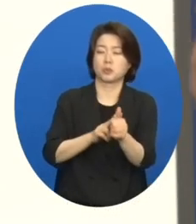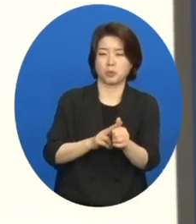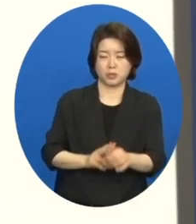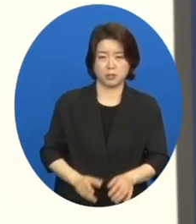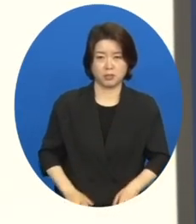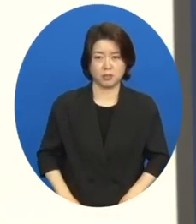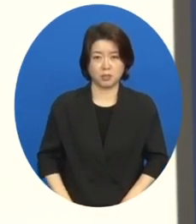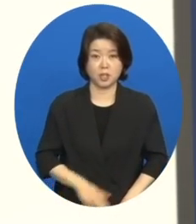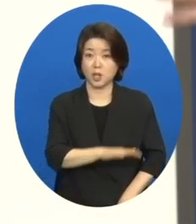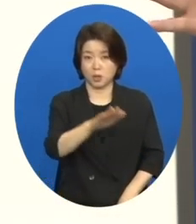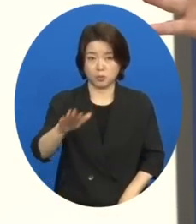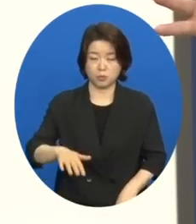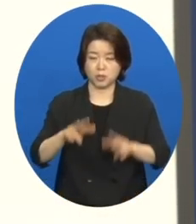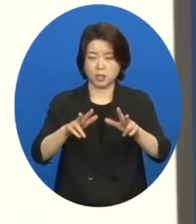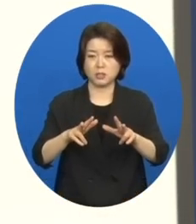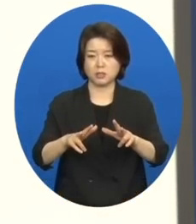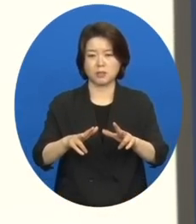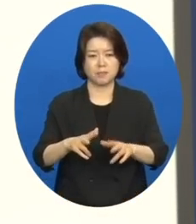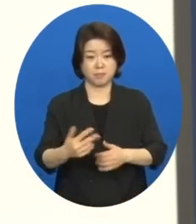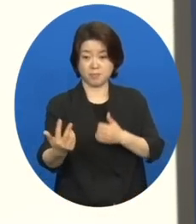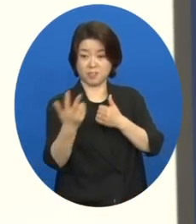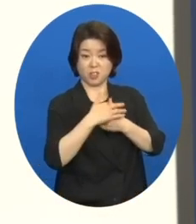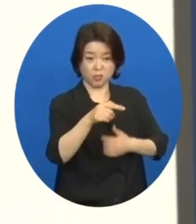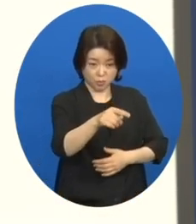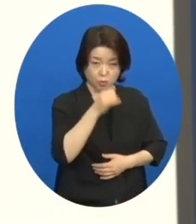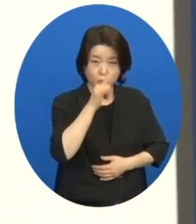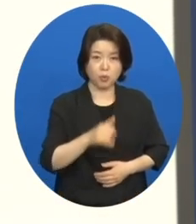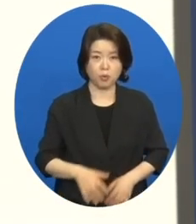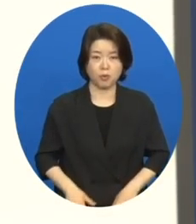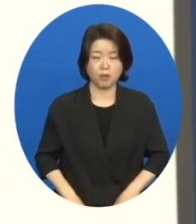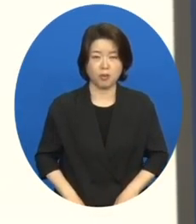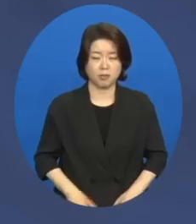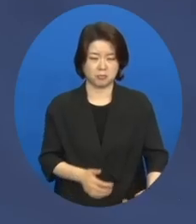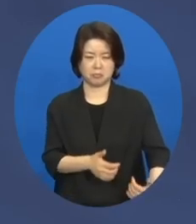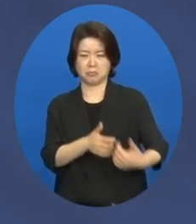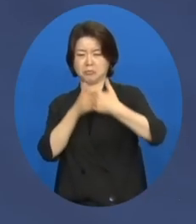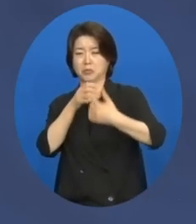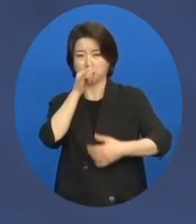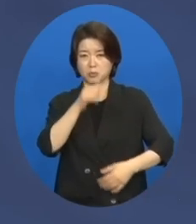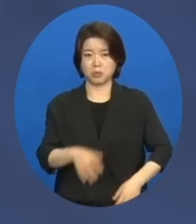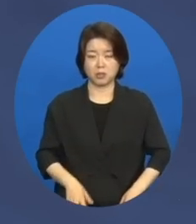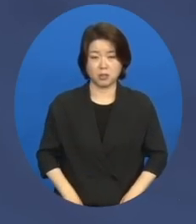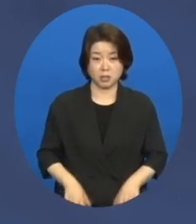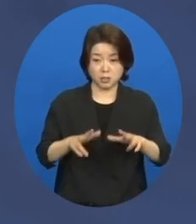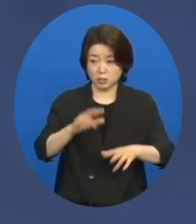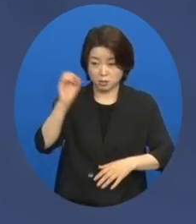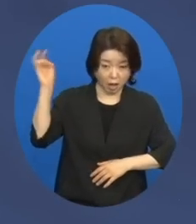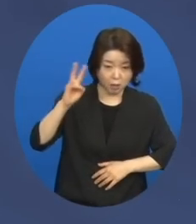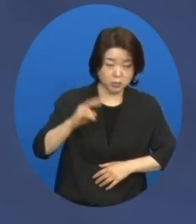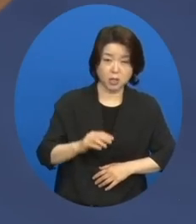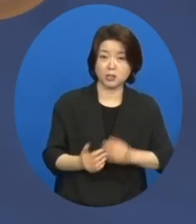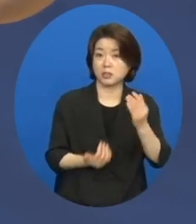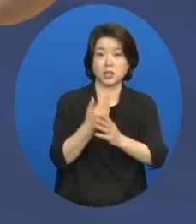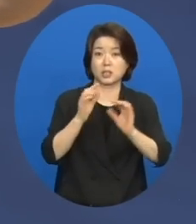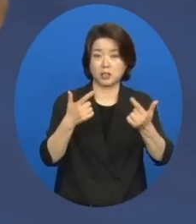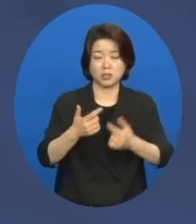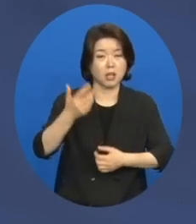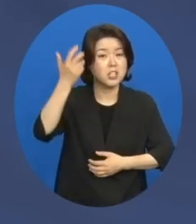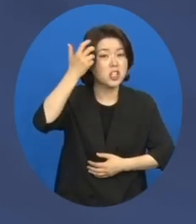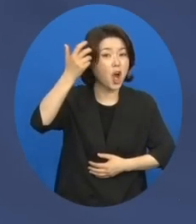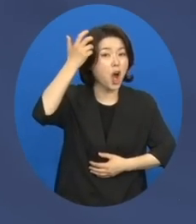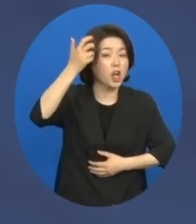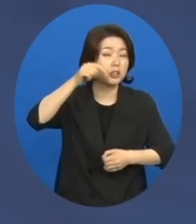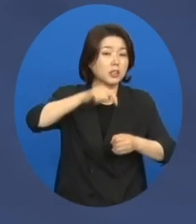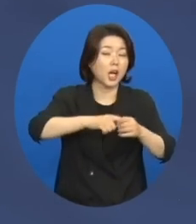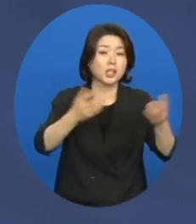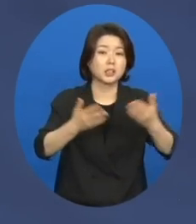지금 받고 있습니다. 이 도전이 지금서 갑자기 된 게 아니고요. 영적인 일이기 때문에